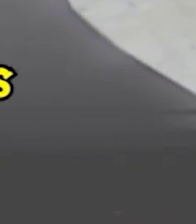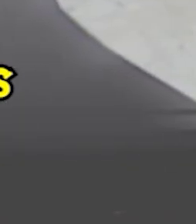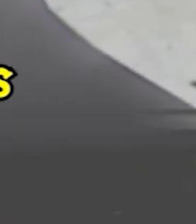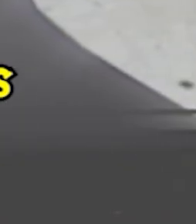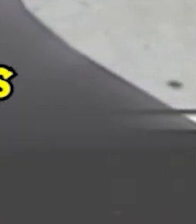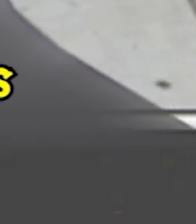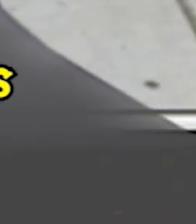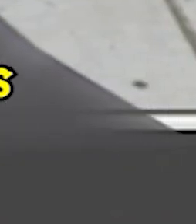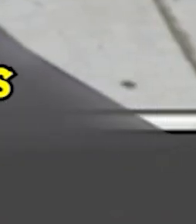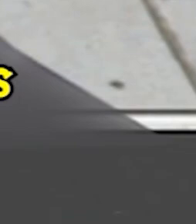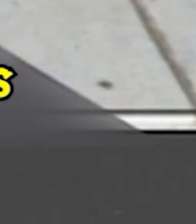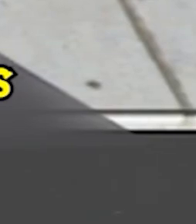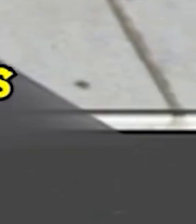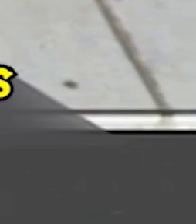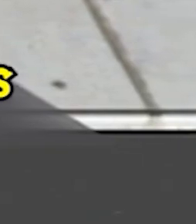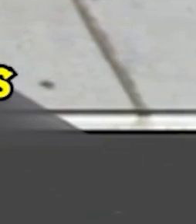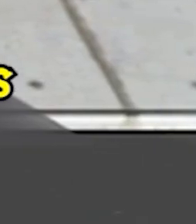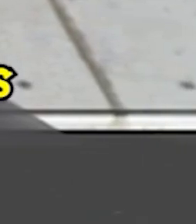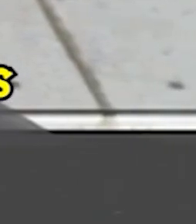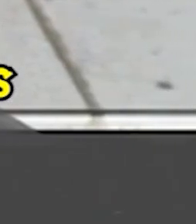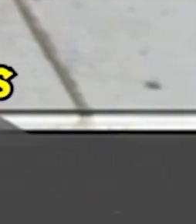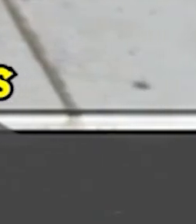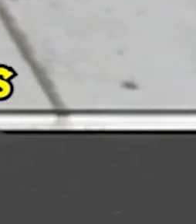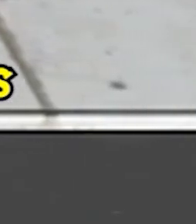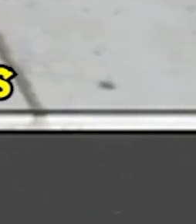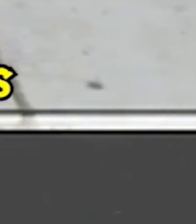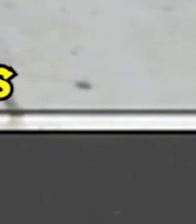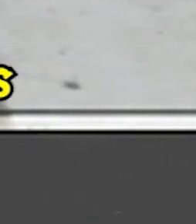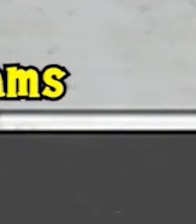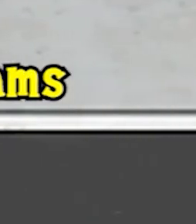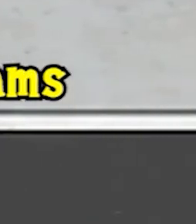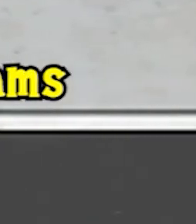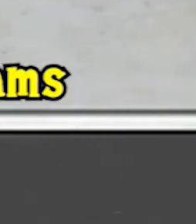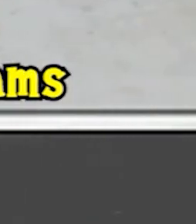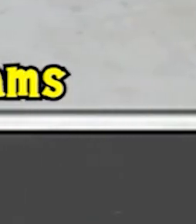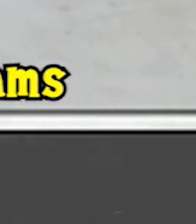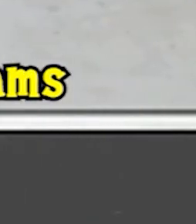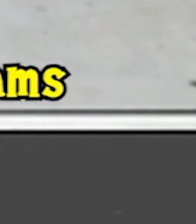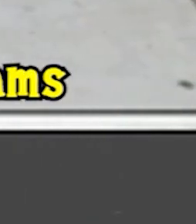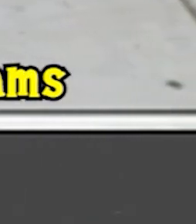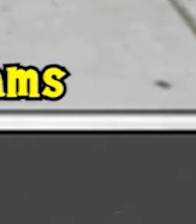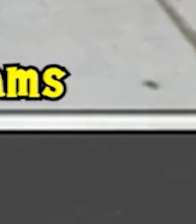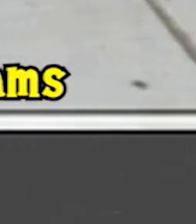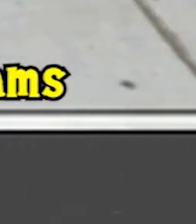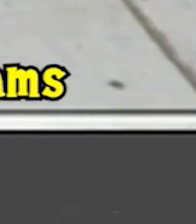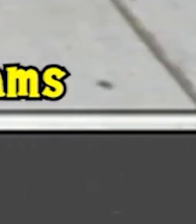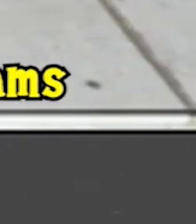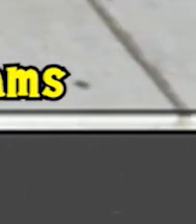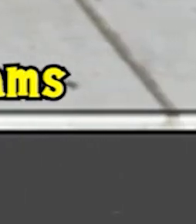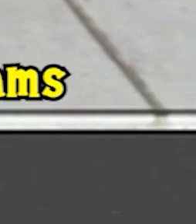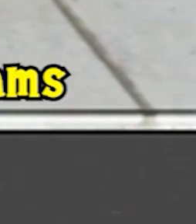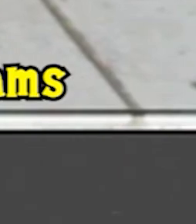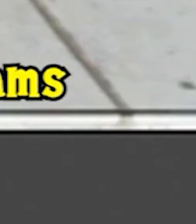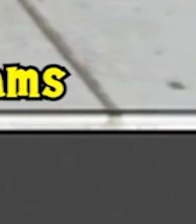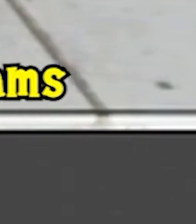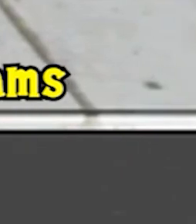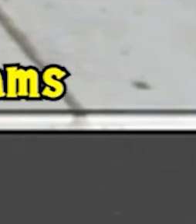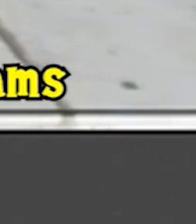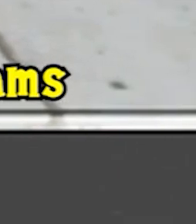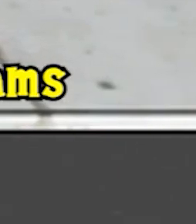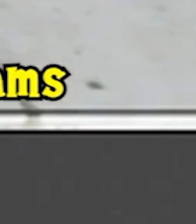ng meters at centimeters. Paari rin ang grams, liters, kilo